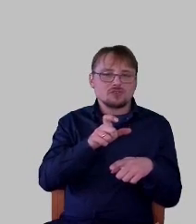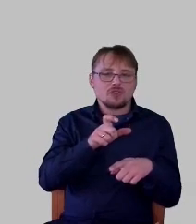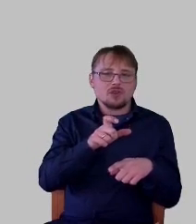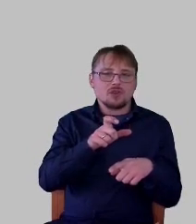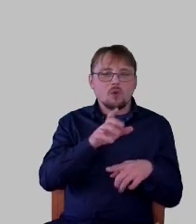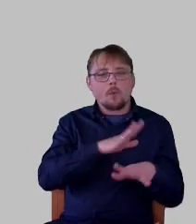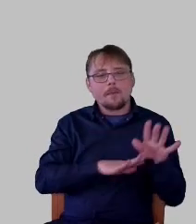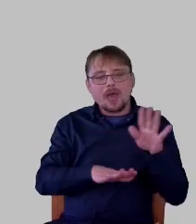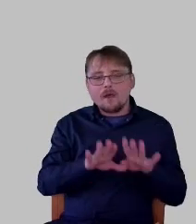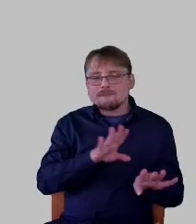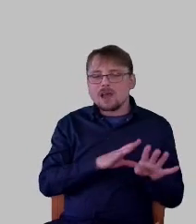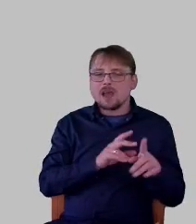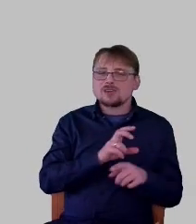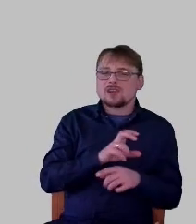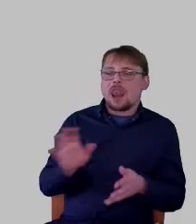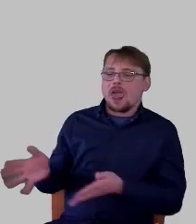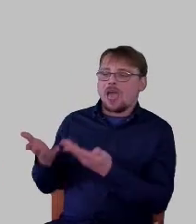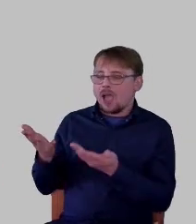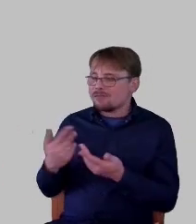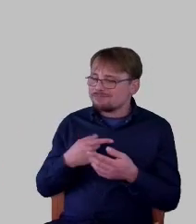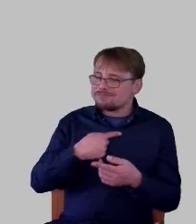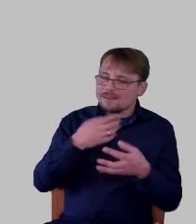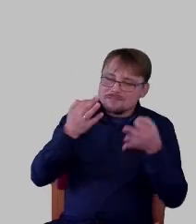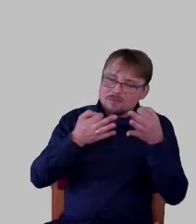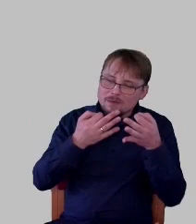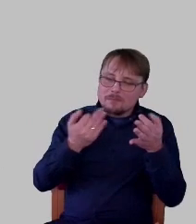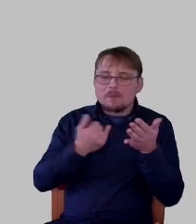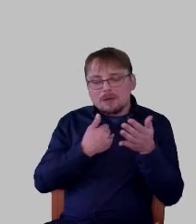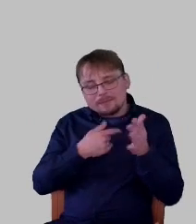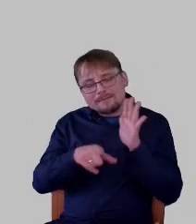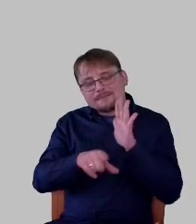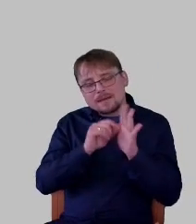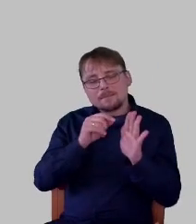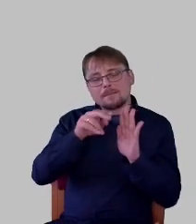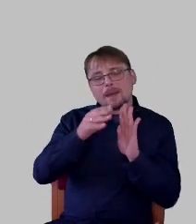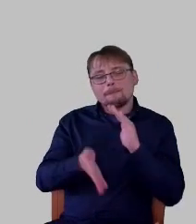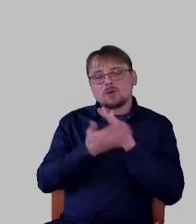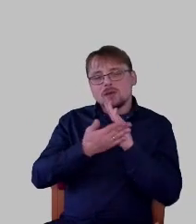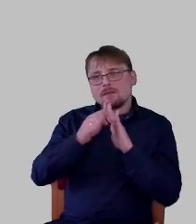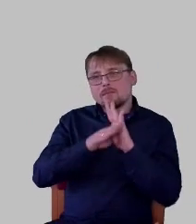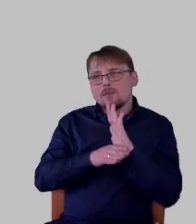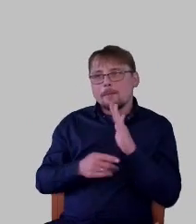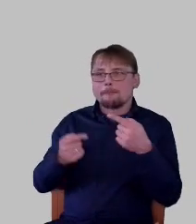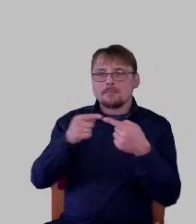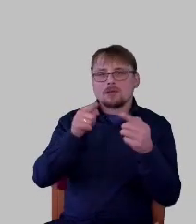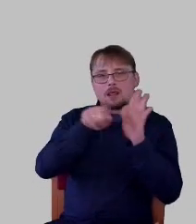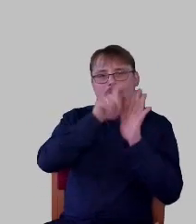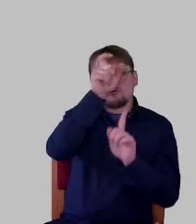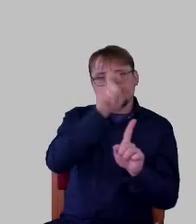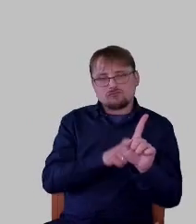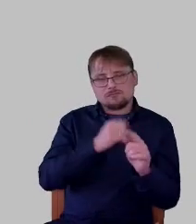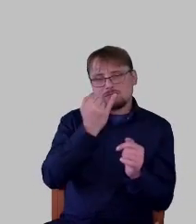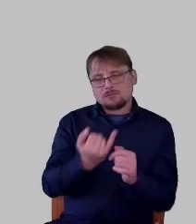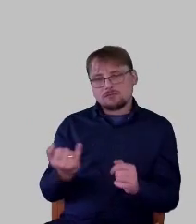czy w stopniu umiarkowanym, czy lekkim. Wreszcie możliwość dostosowania wymagań edukacyjnych do